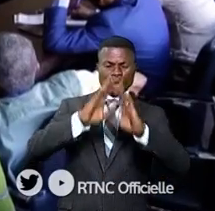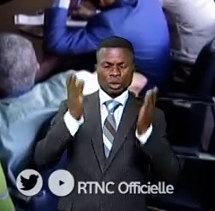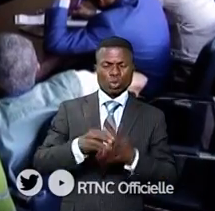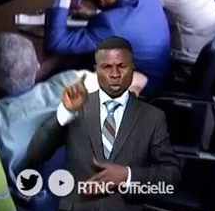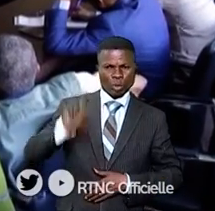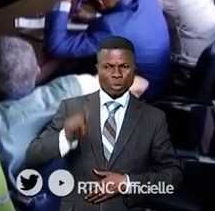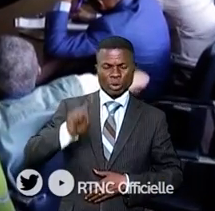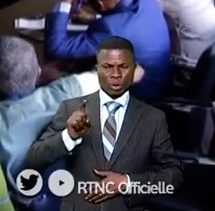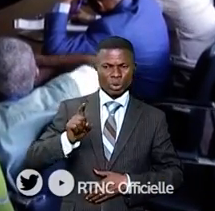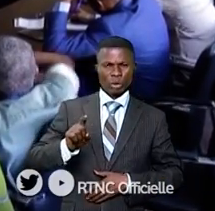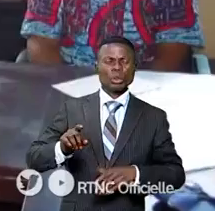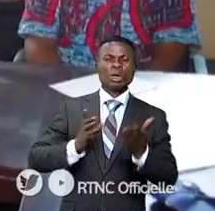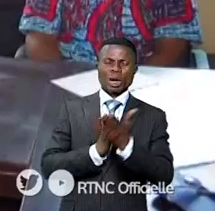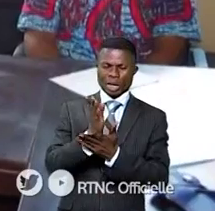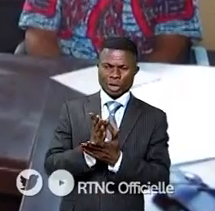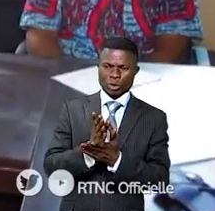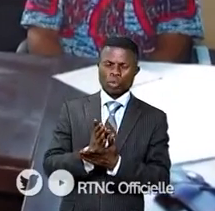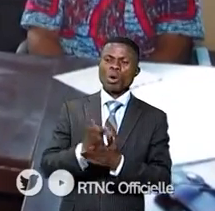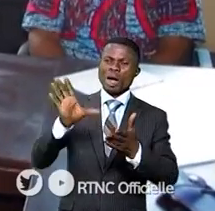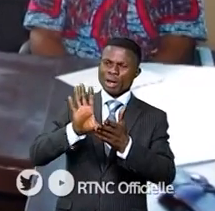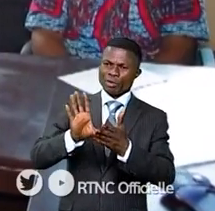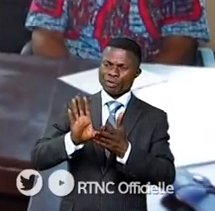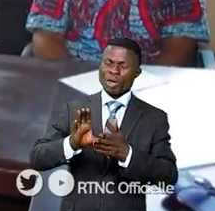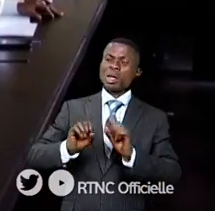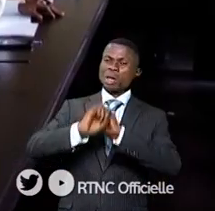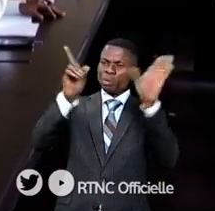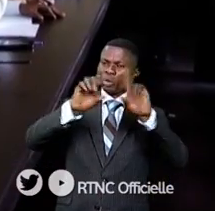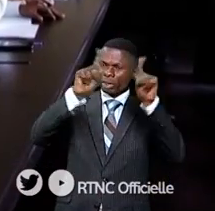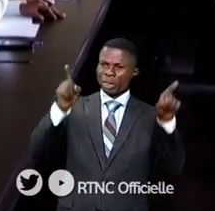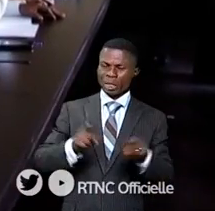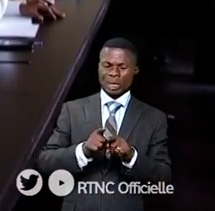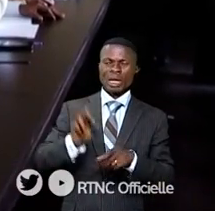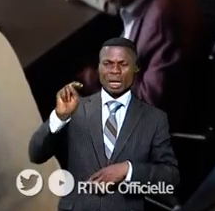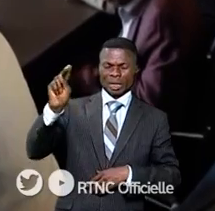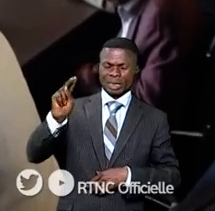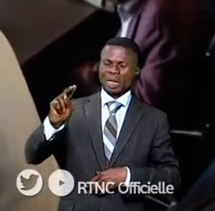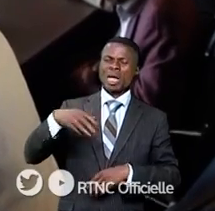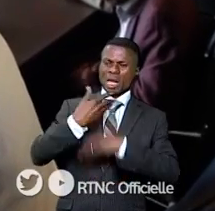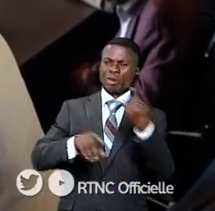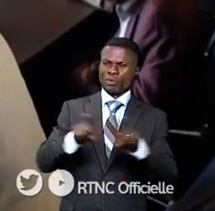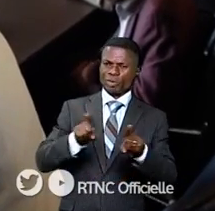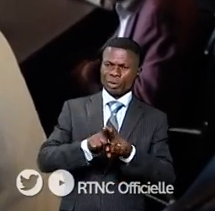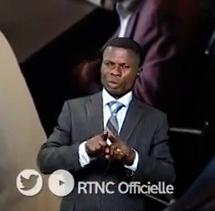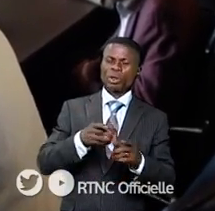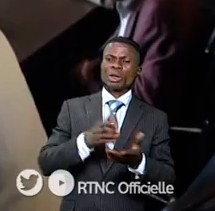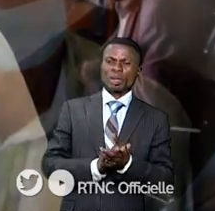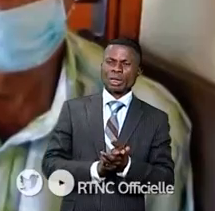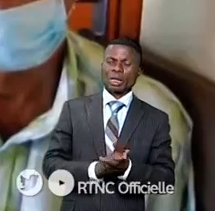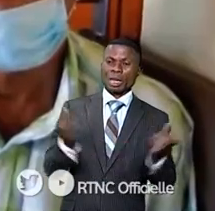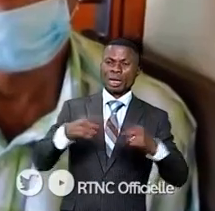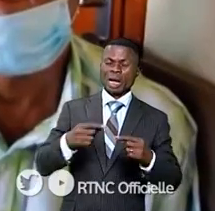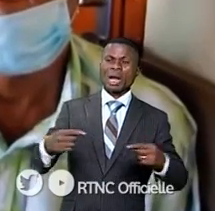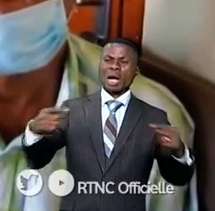intérêt de remettre les droits des productions et des diffusions à la RTNC qui en a toujours fait ce preuve lors des